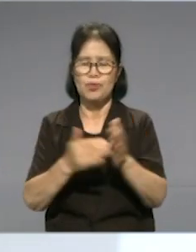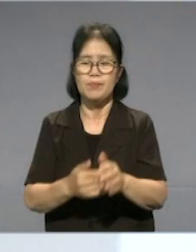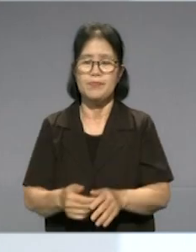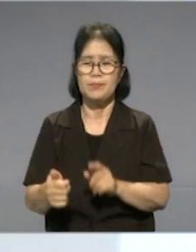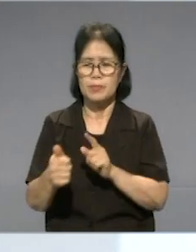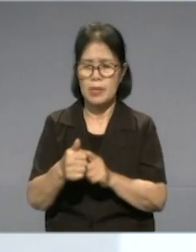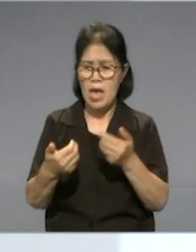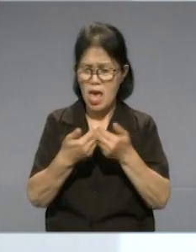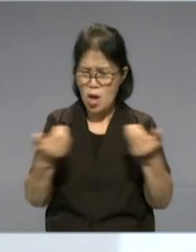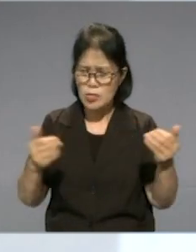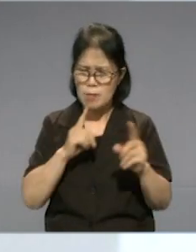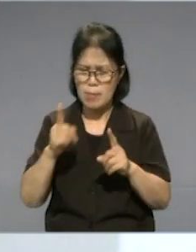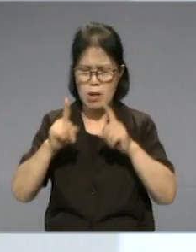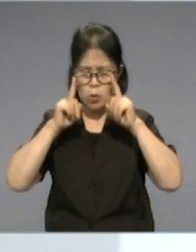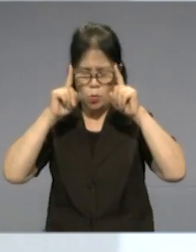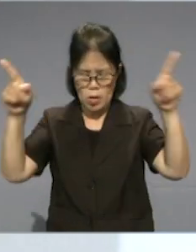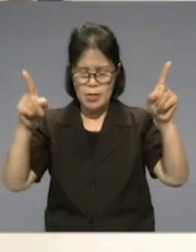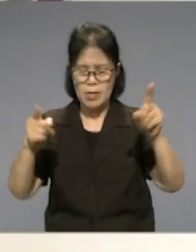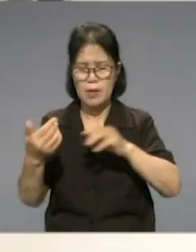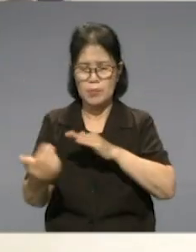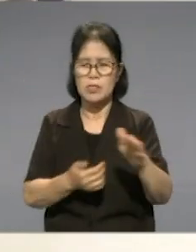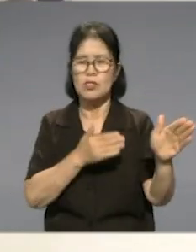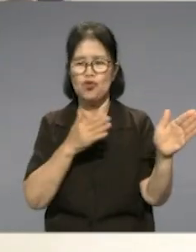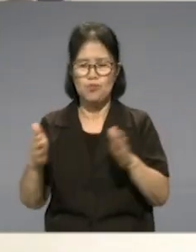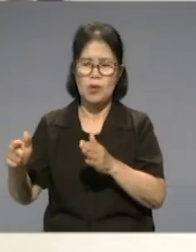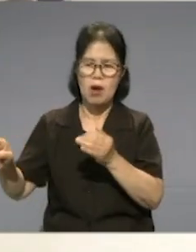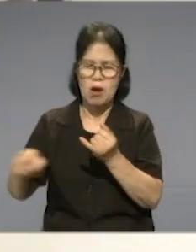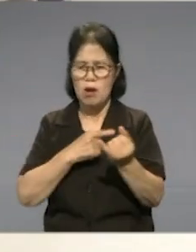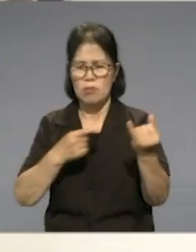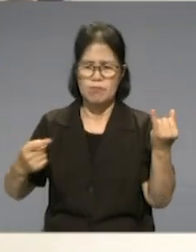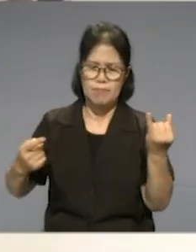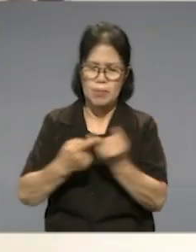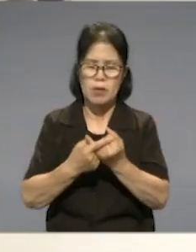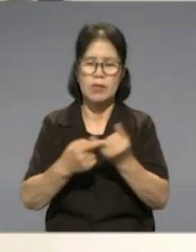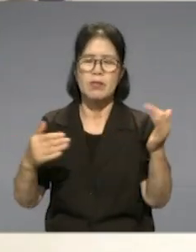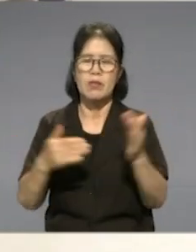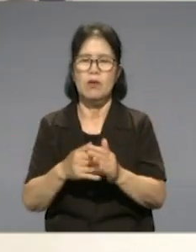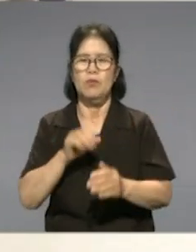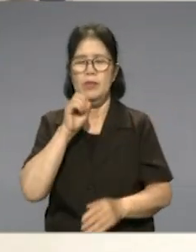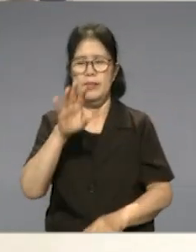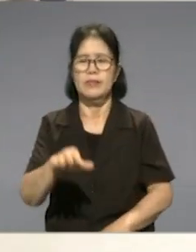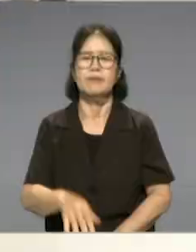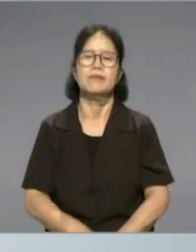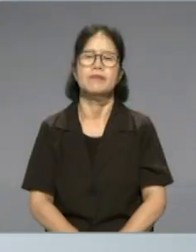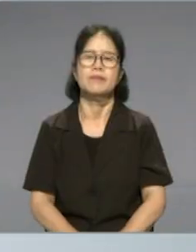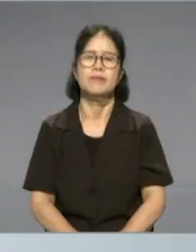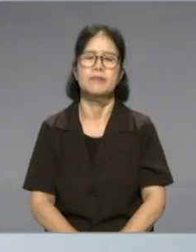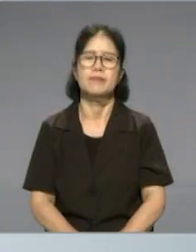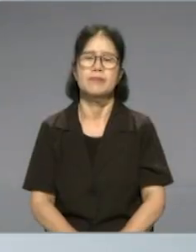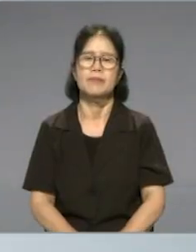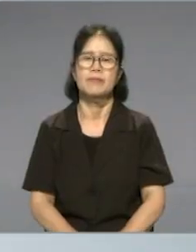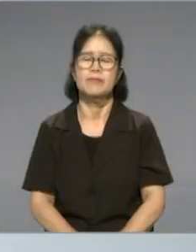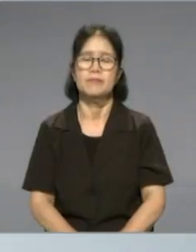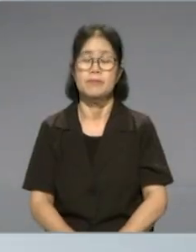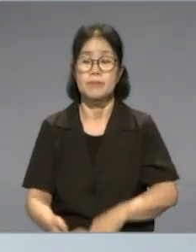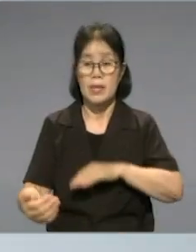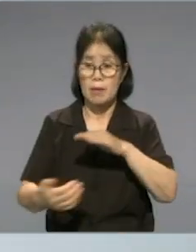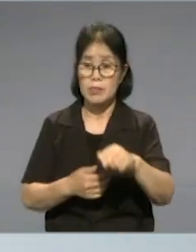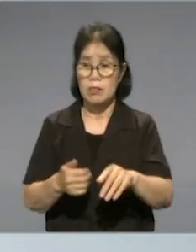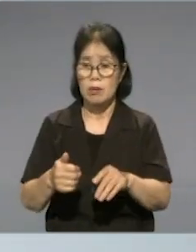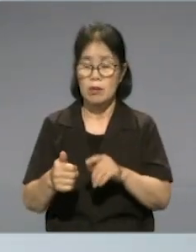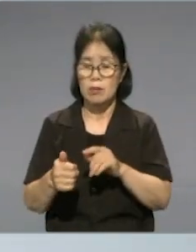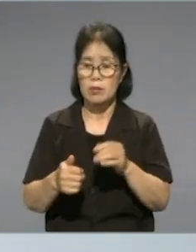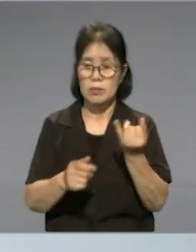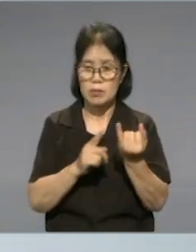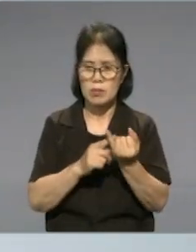A씨는 헤어지자는 말에 화가 나 미리 준비한 흉기로 범행을 저질렀다고 진술한 것으로 알려졌습니다. 앞서 B씨는